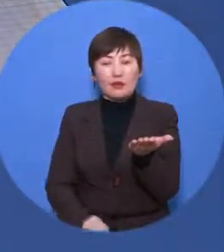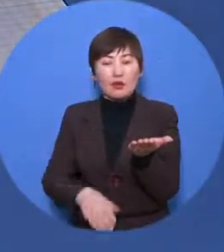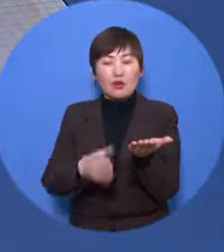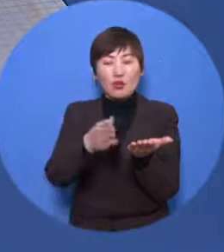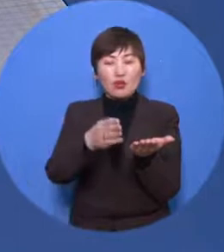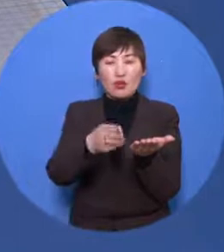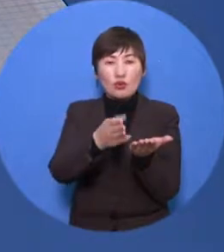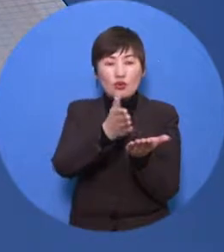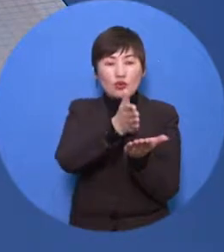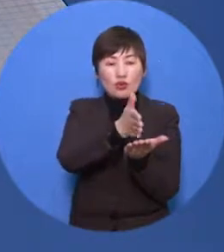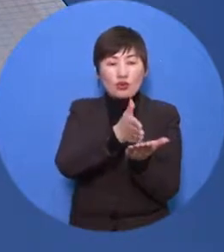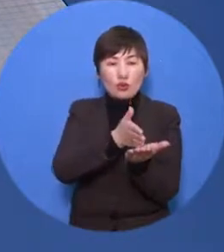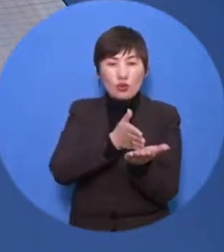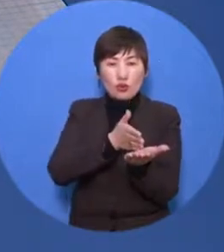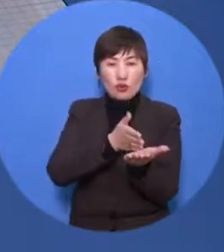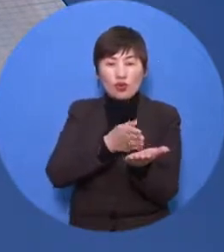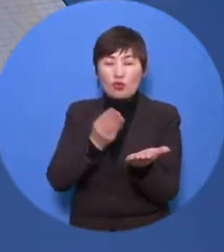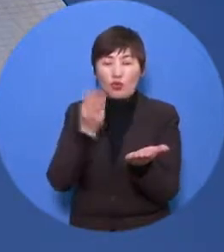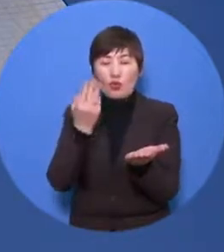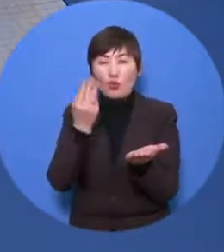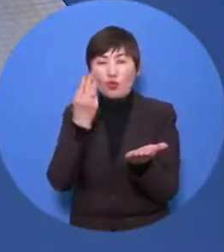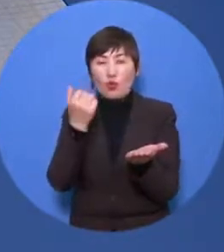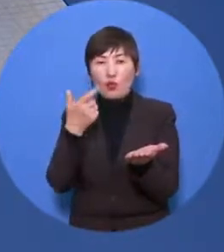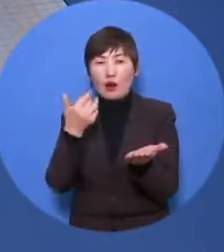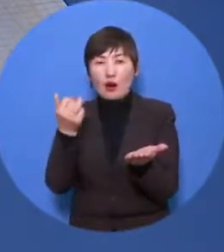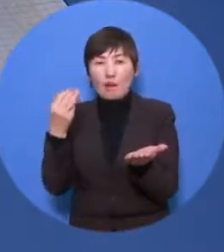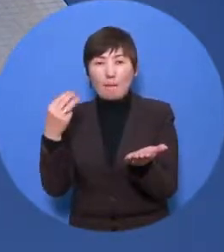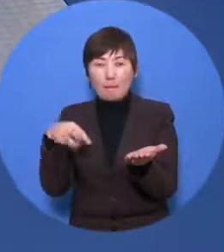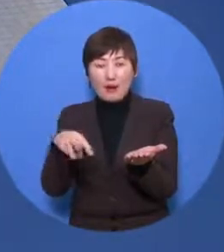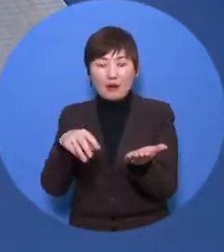шугамар голдон шулуун зураас зурая.